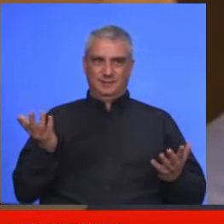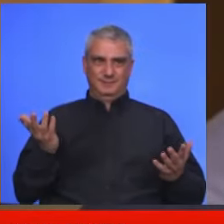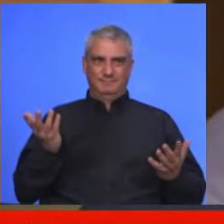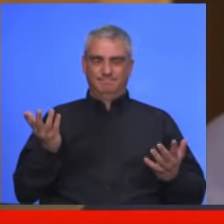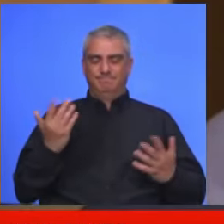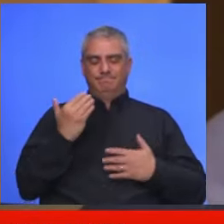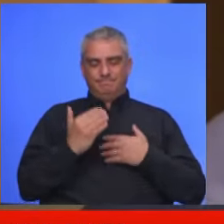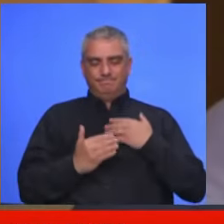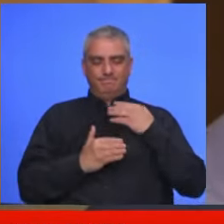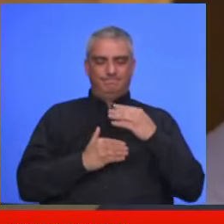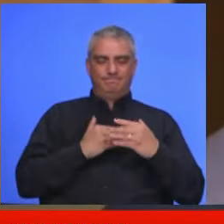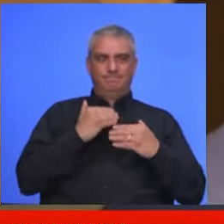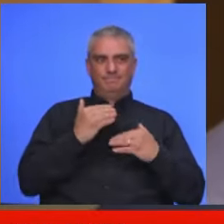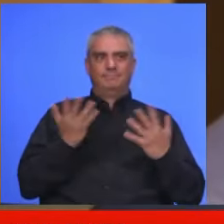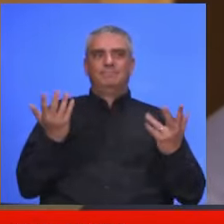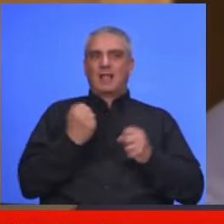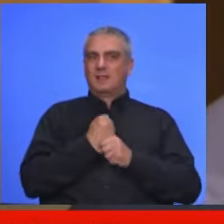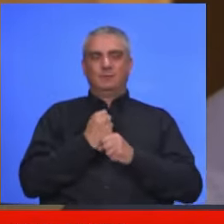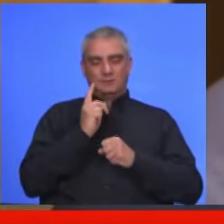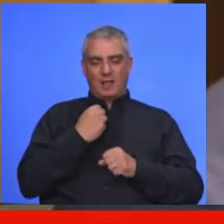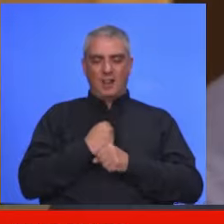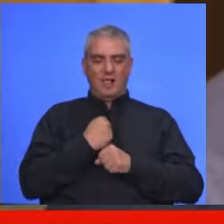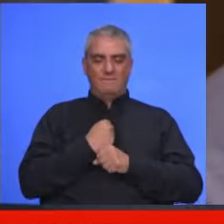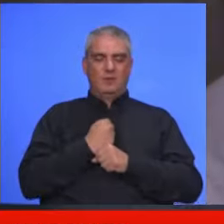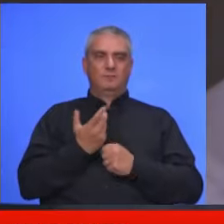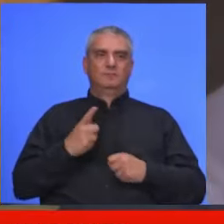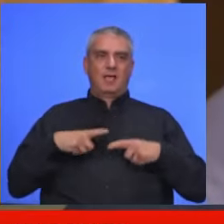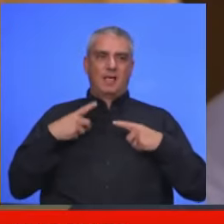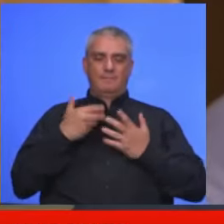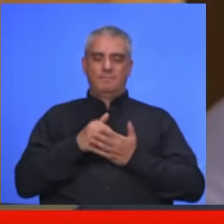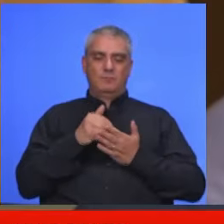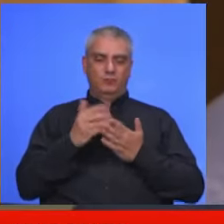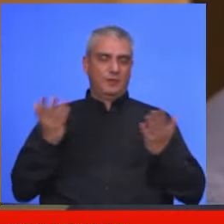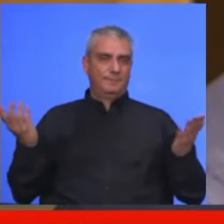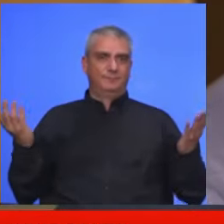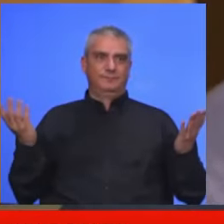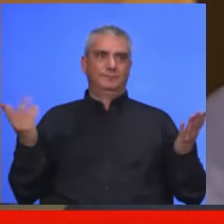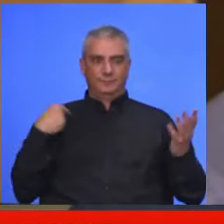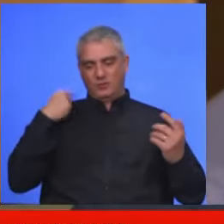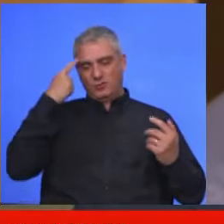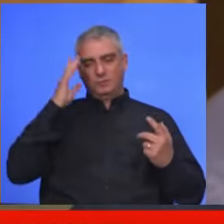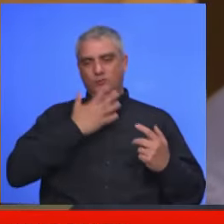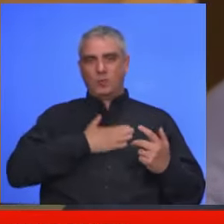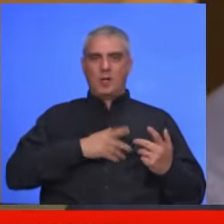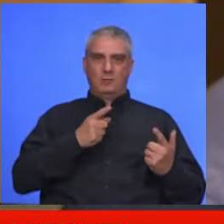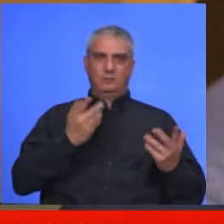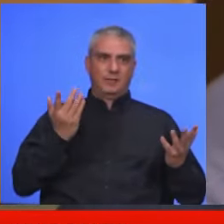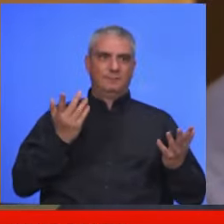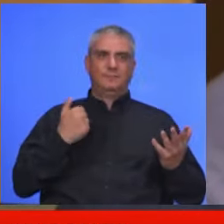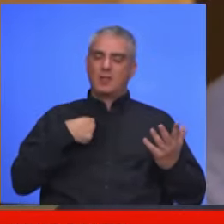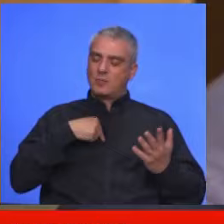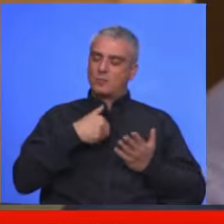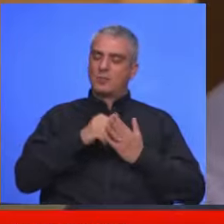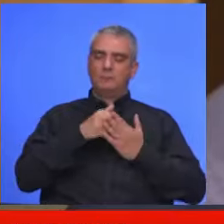ולאט לאט אנחנו אין מה לעשות, צריך לעבוד, חיים גם ממשיכים, ואנחנו יודעים שזה מה שהוא היה רוצה, שאנחנו